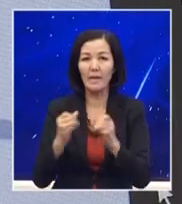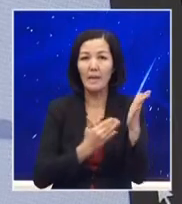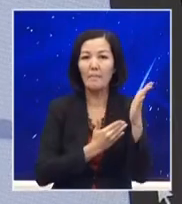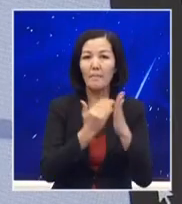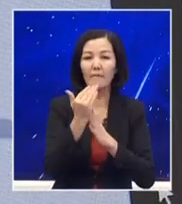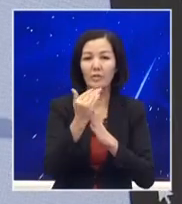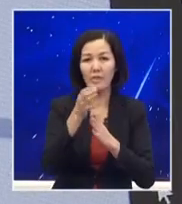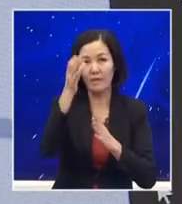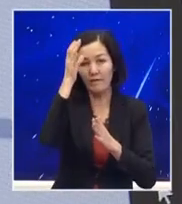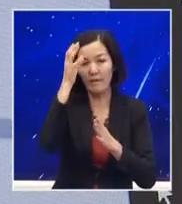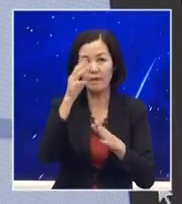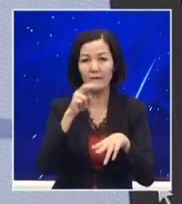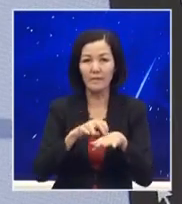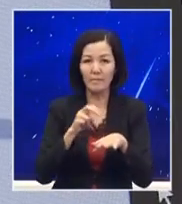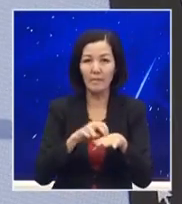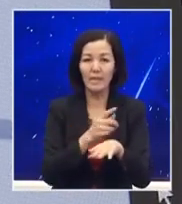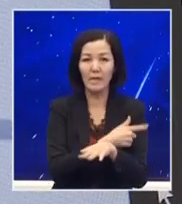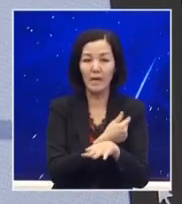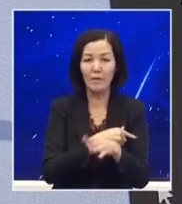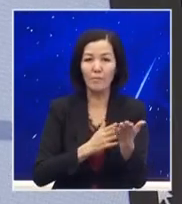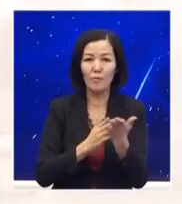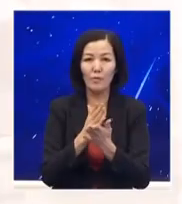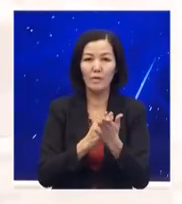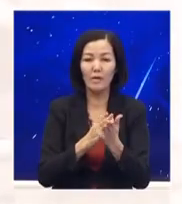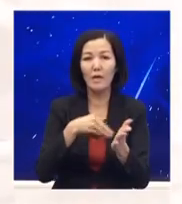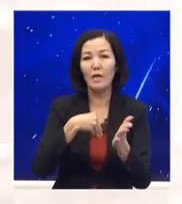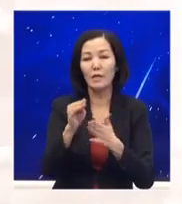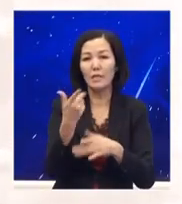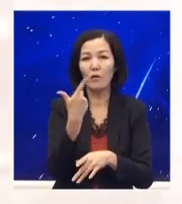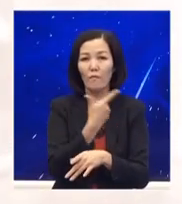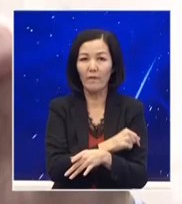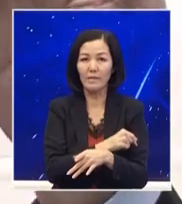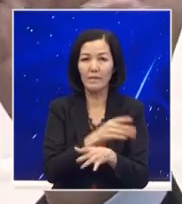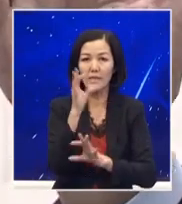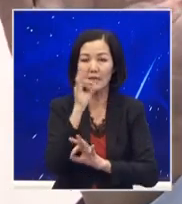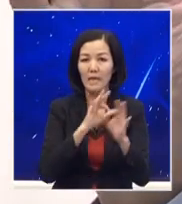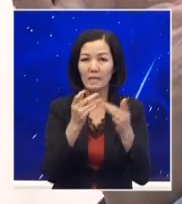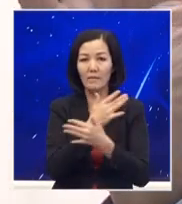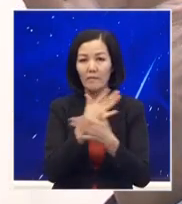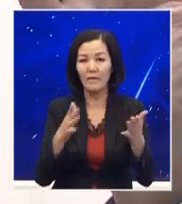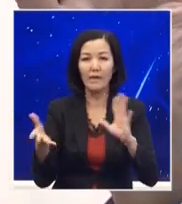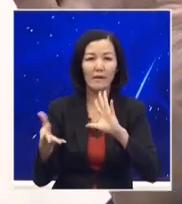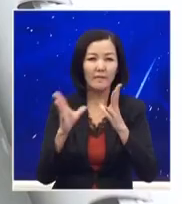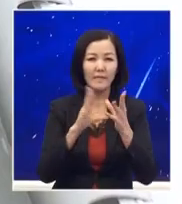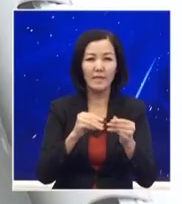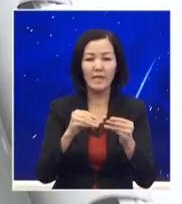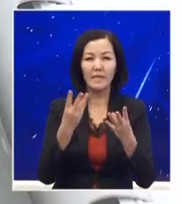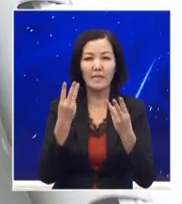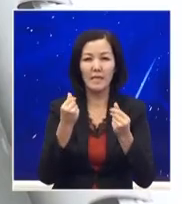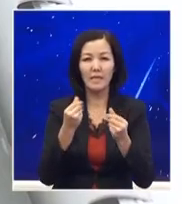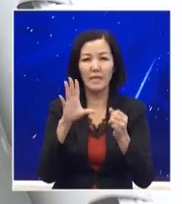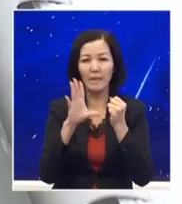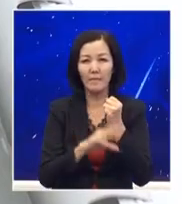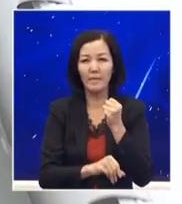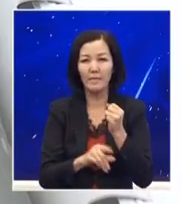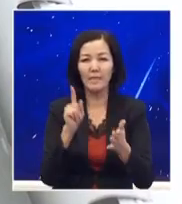повышение квалификации медработников, а также закуп вакцин и лекарственных препаратов. Все деньги до последнего тенге